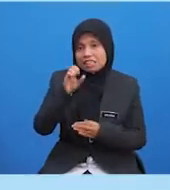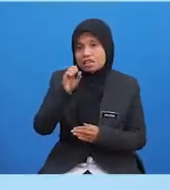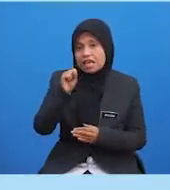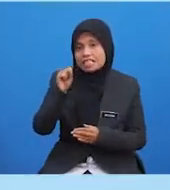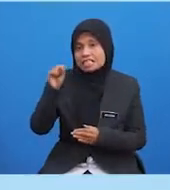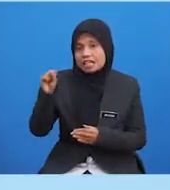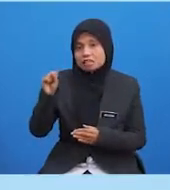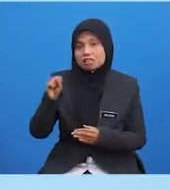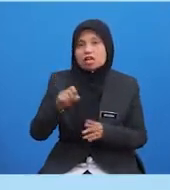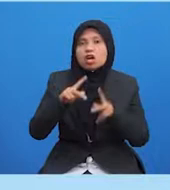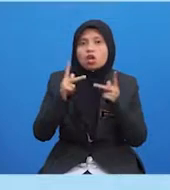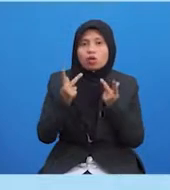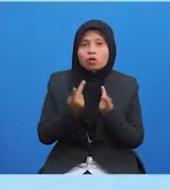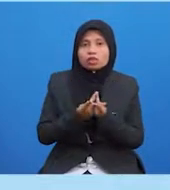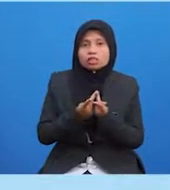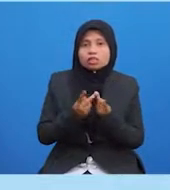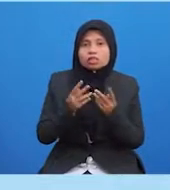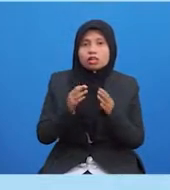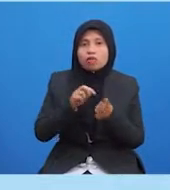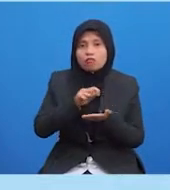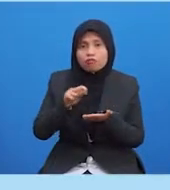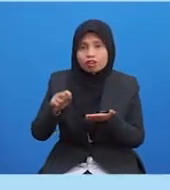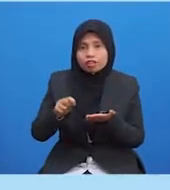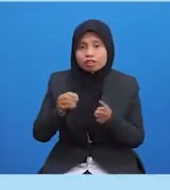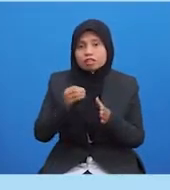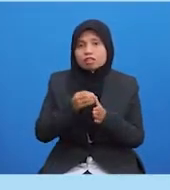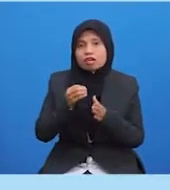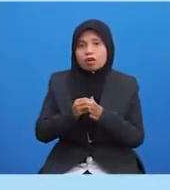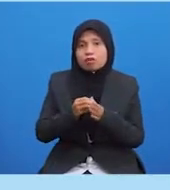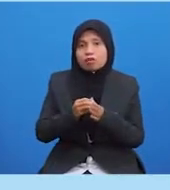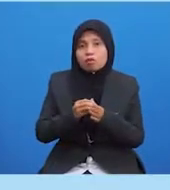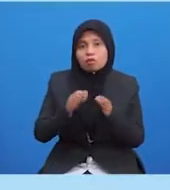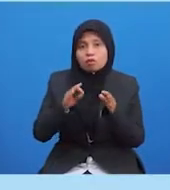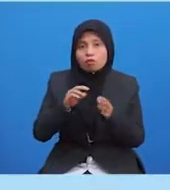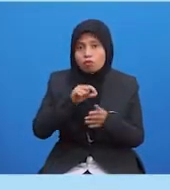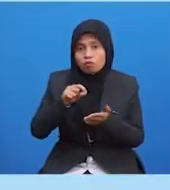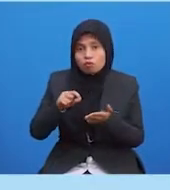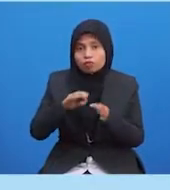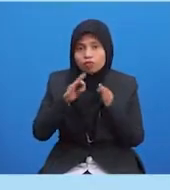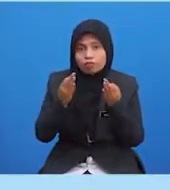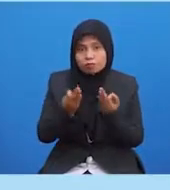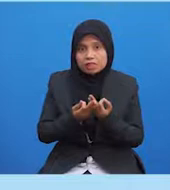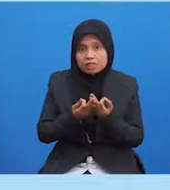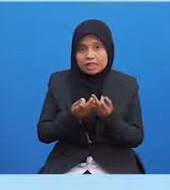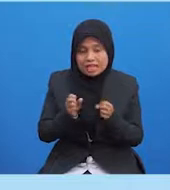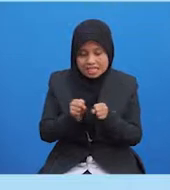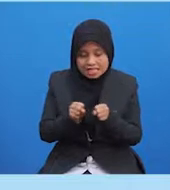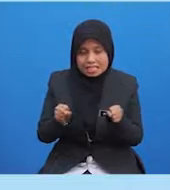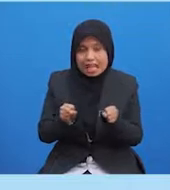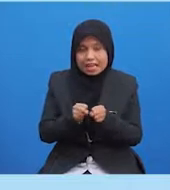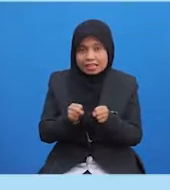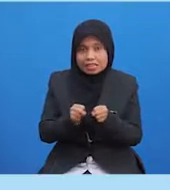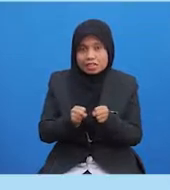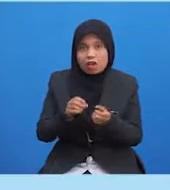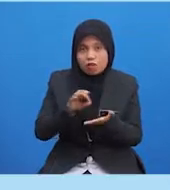Pertama, keluarga font atau font family. Kedua, size font atau font